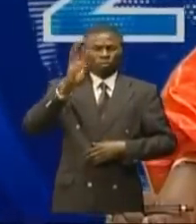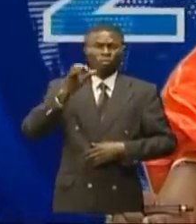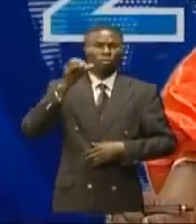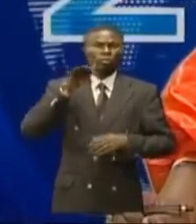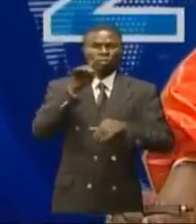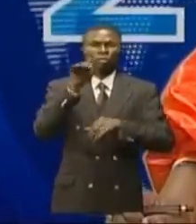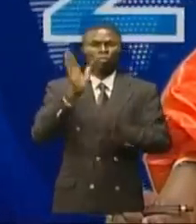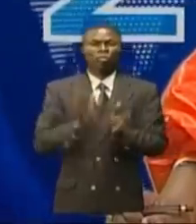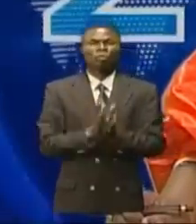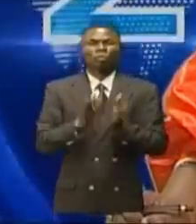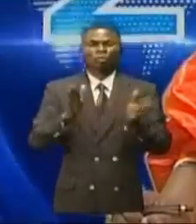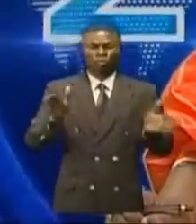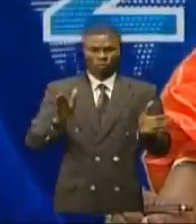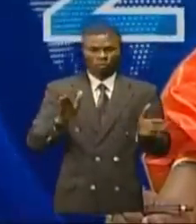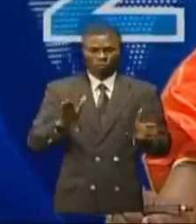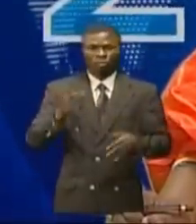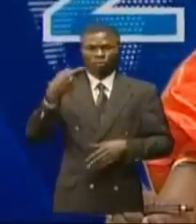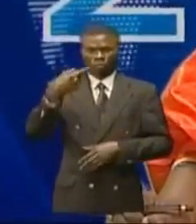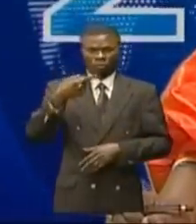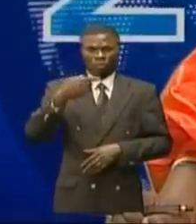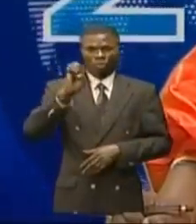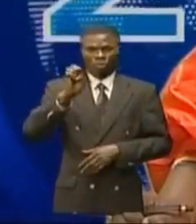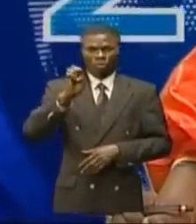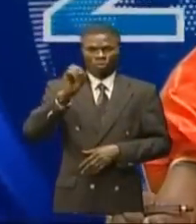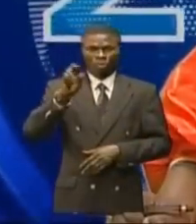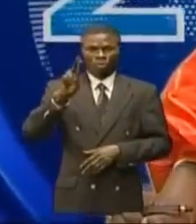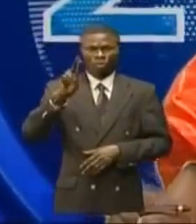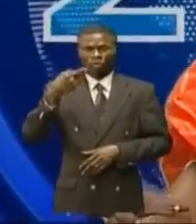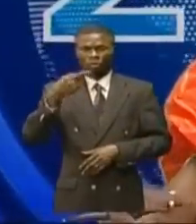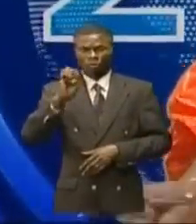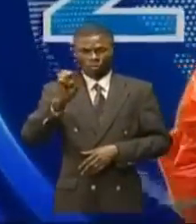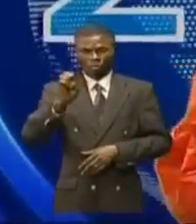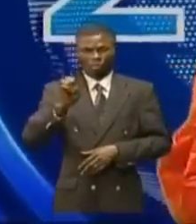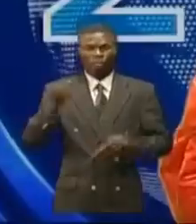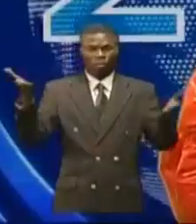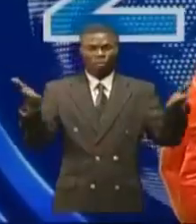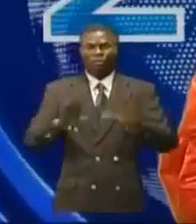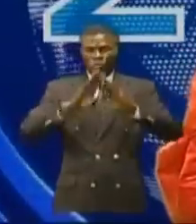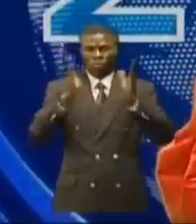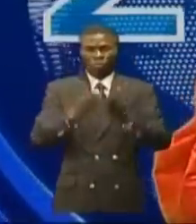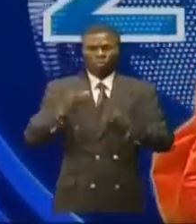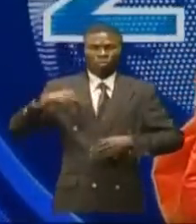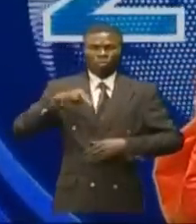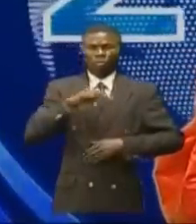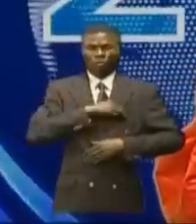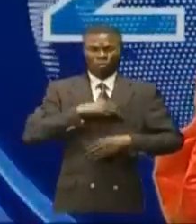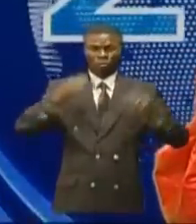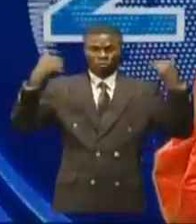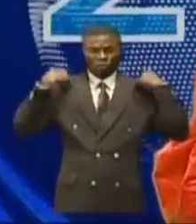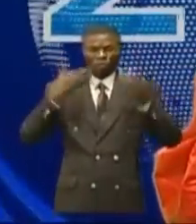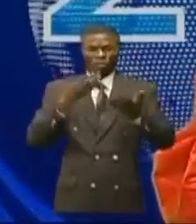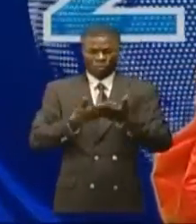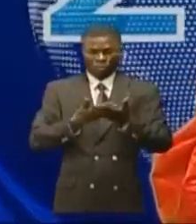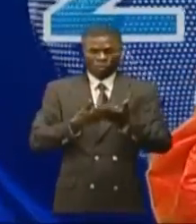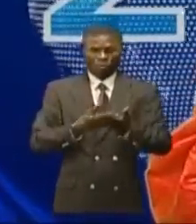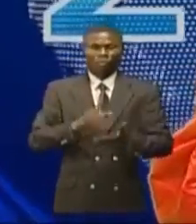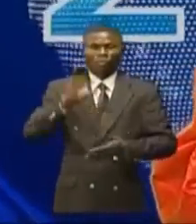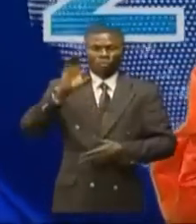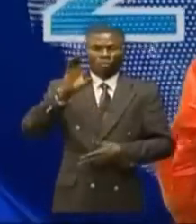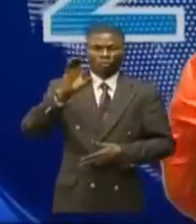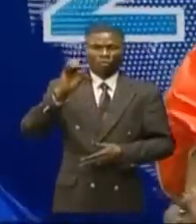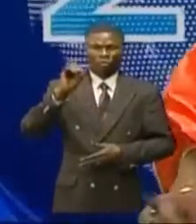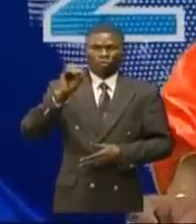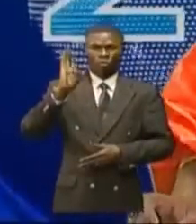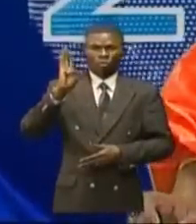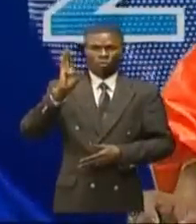général Georges Yambaketel et le PCA Thierry Moussenepo, en présence de tous les membres du comité de gestion de Kobil, se sont adonnés à la